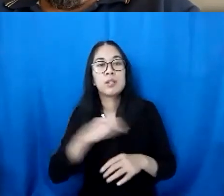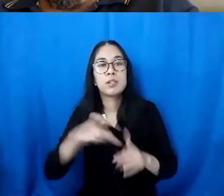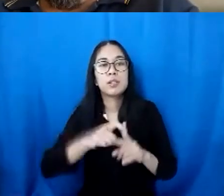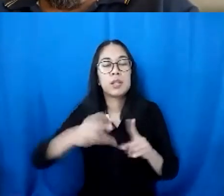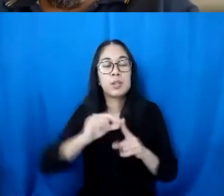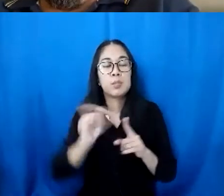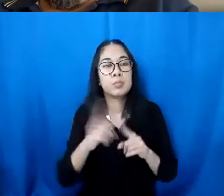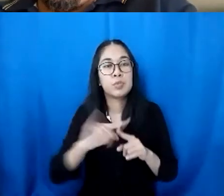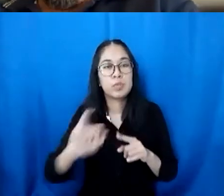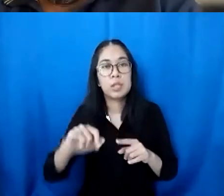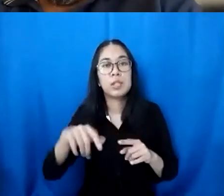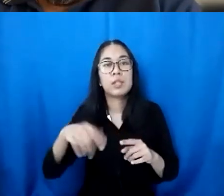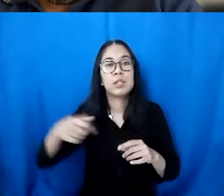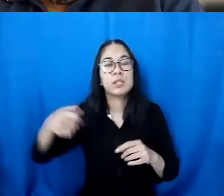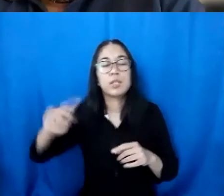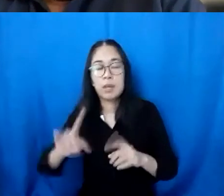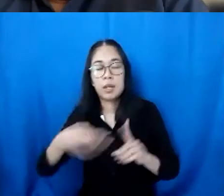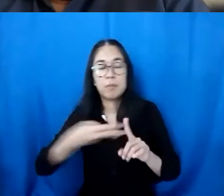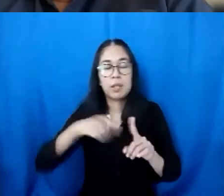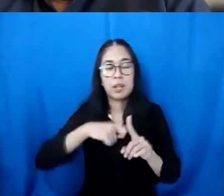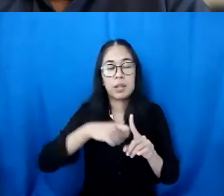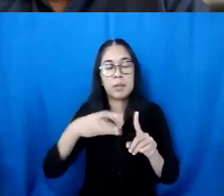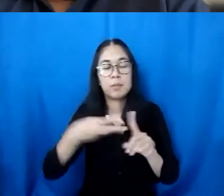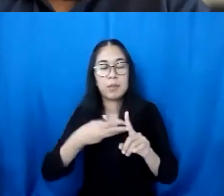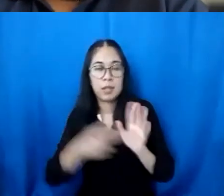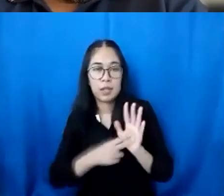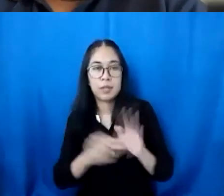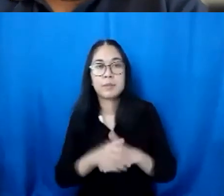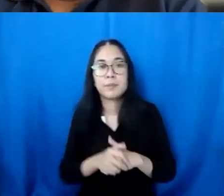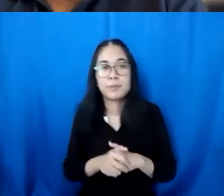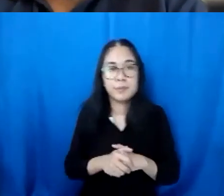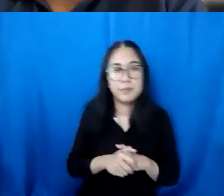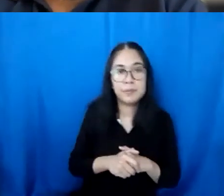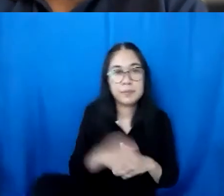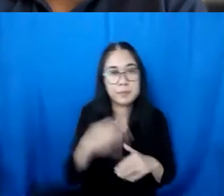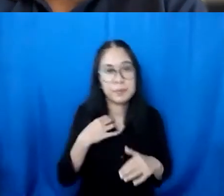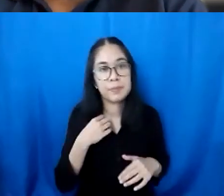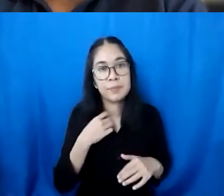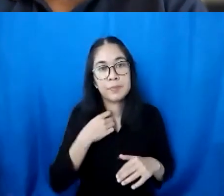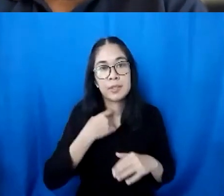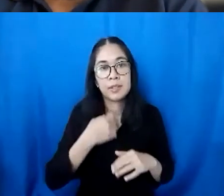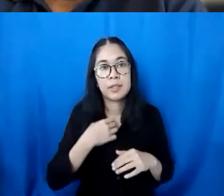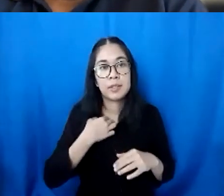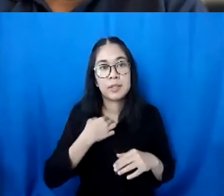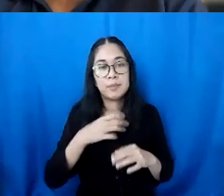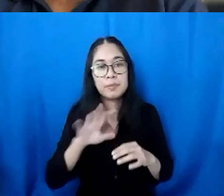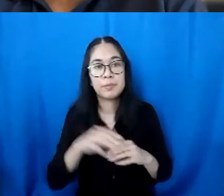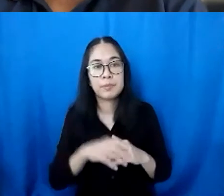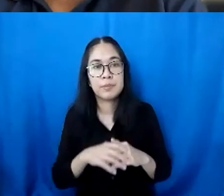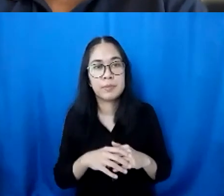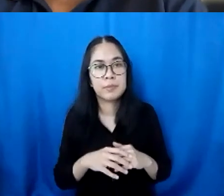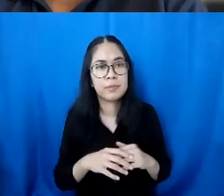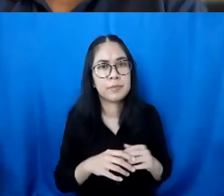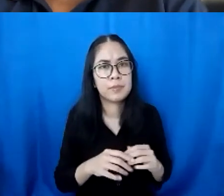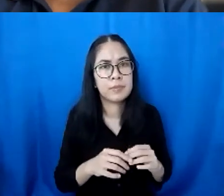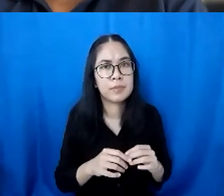Pengendalian Kependudukan di BKKBN ya Bu Dani ya. Terima kasih. Sekalian Bu, saya berikan kesempatan untuk memberikan closing